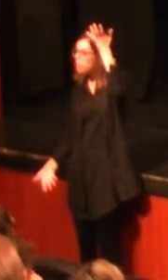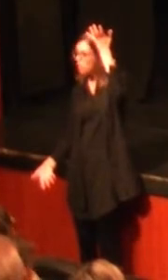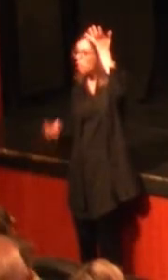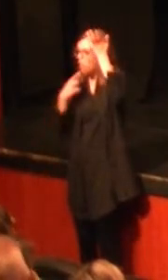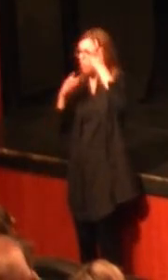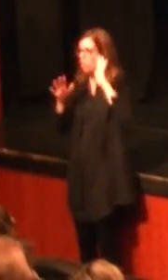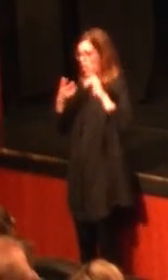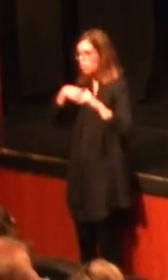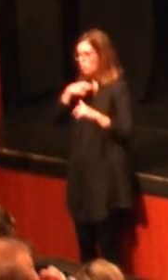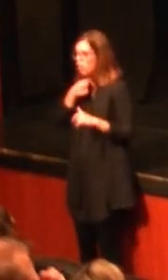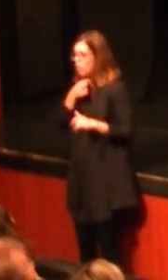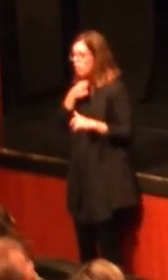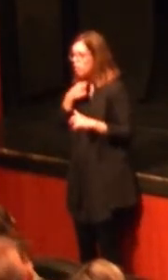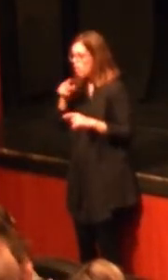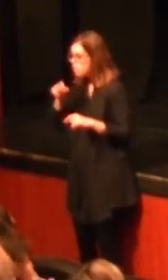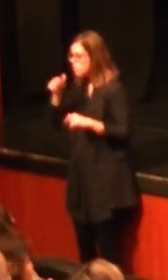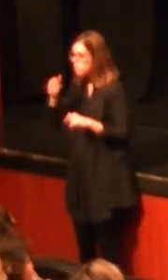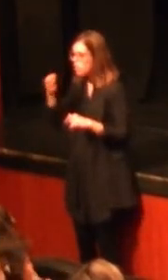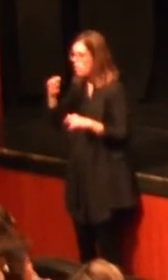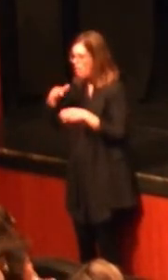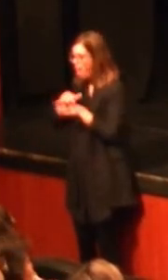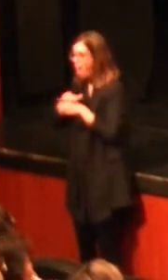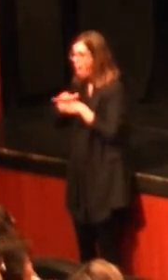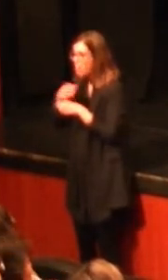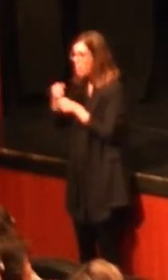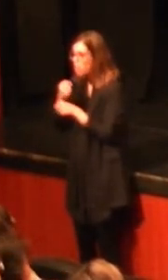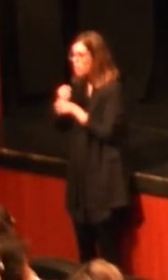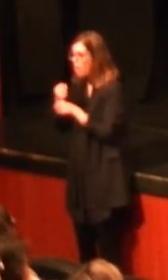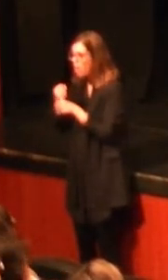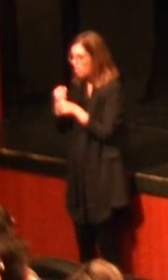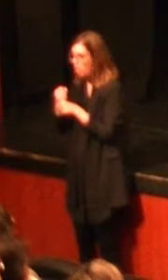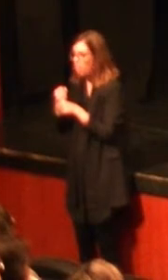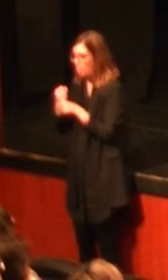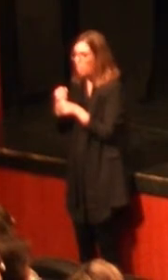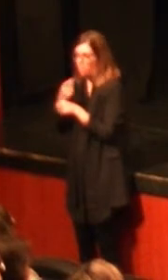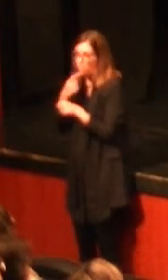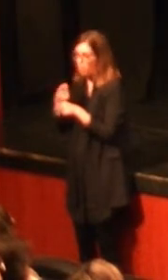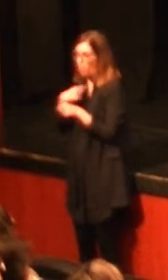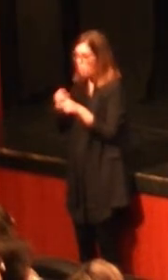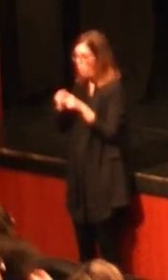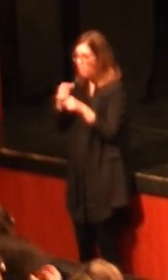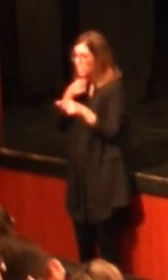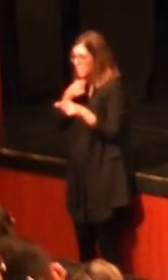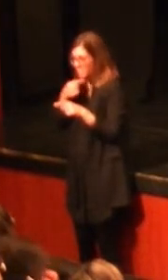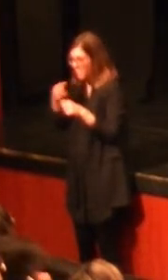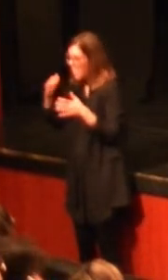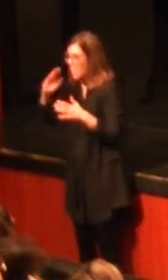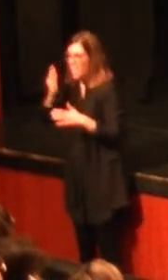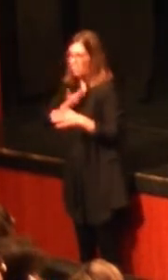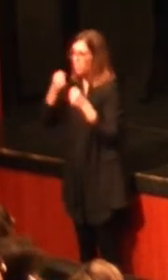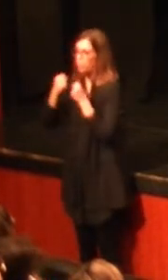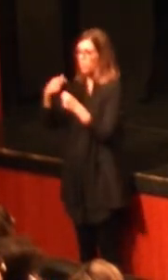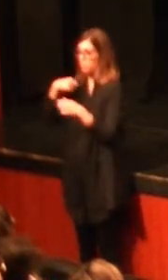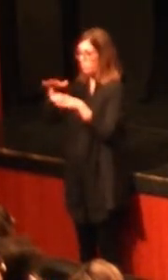que notem en aquesta crisi és en l'àrea laboral, el centre especial de treball. És el primer que notem la crisi.